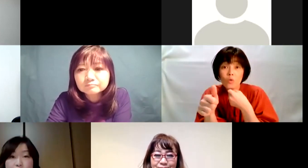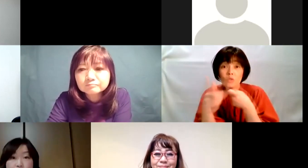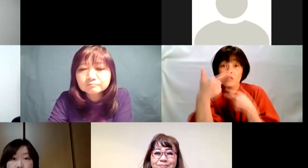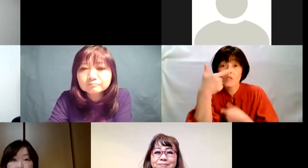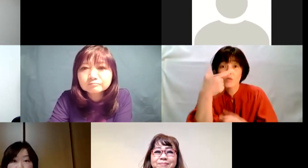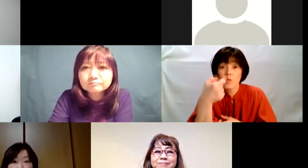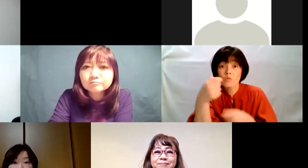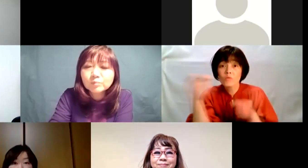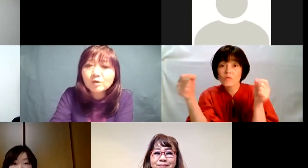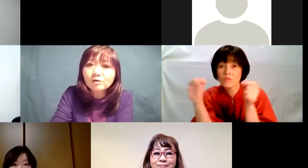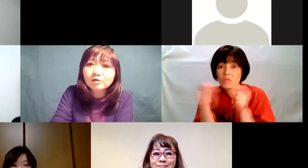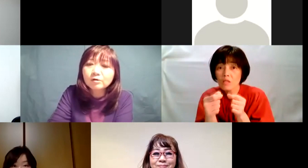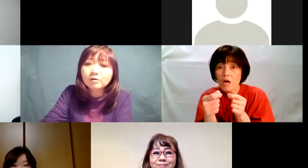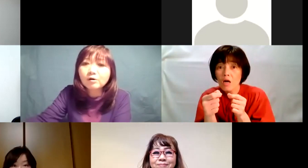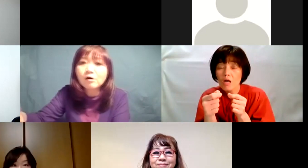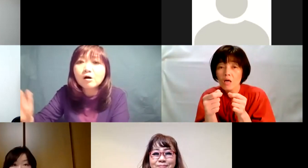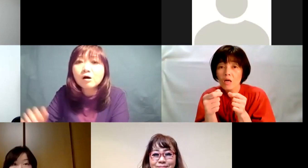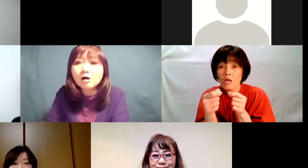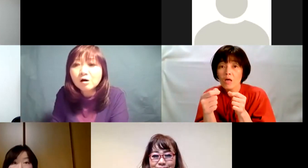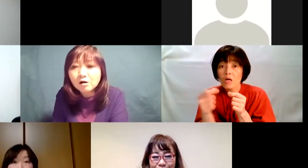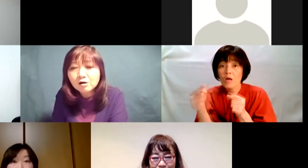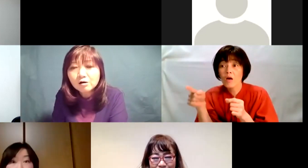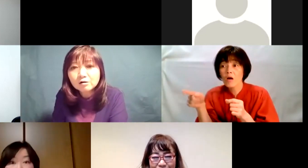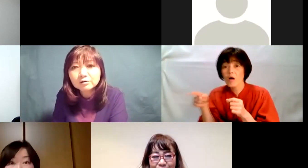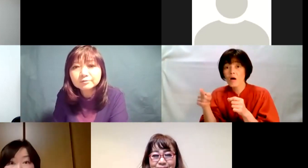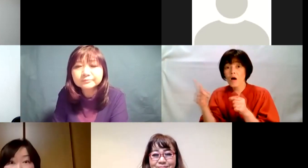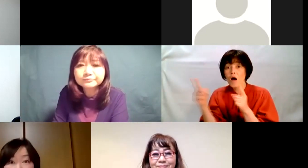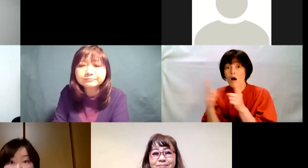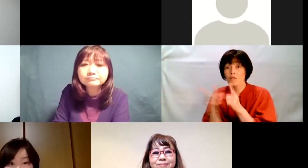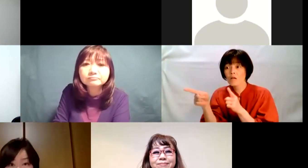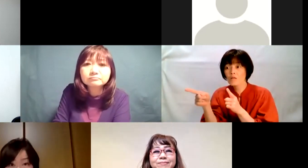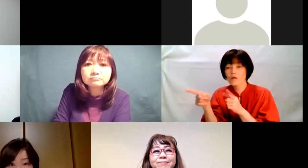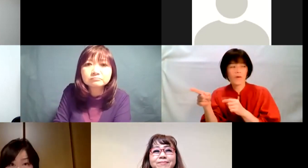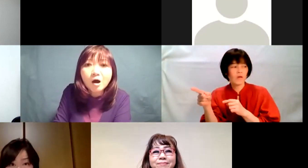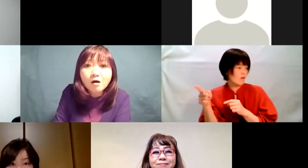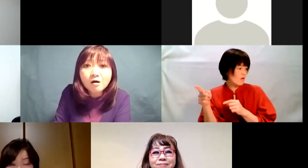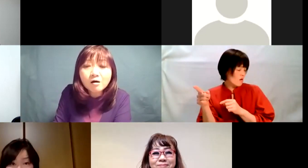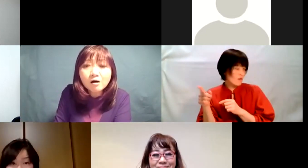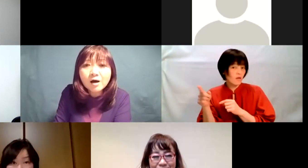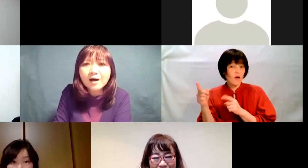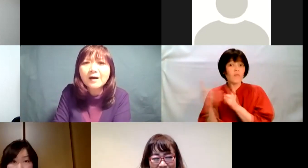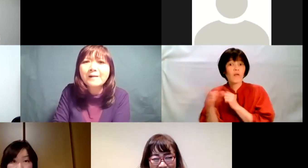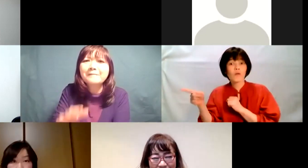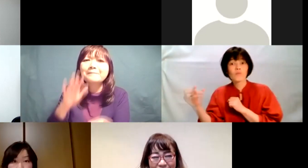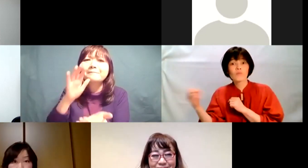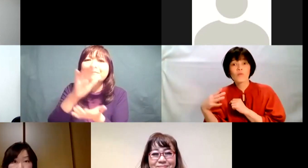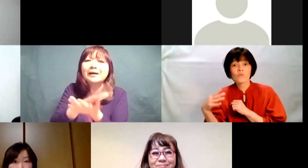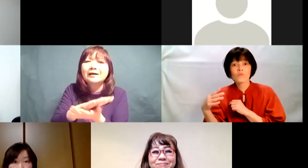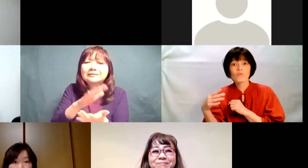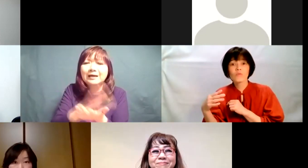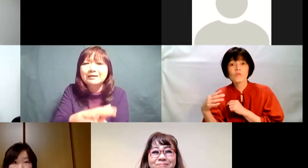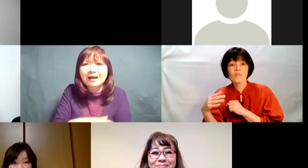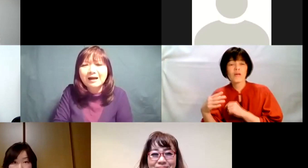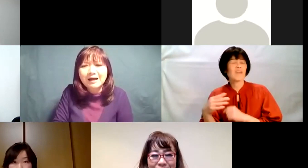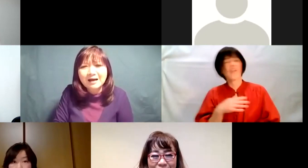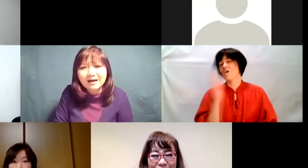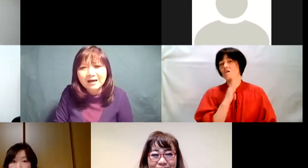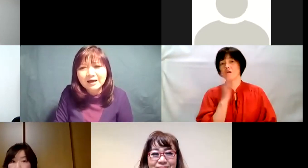私その人に会うたわ。花山厚種さん。 まさか。